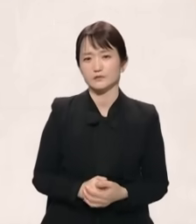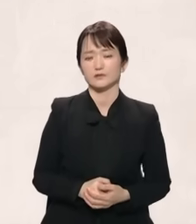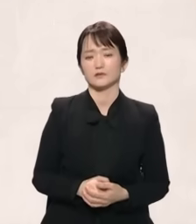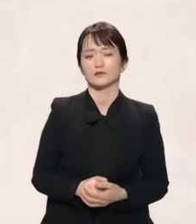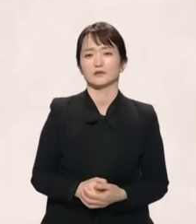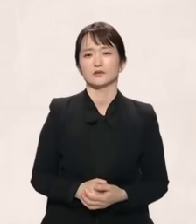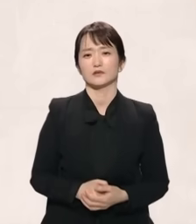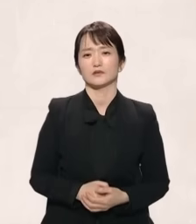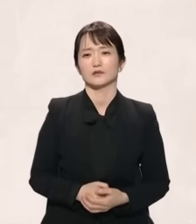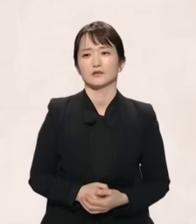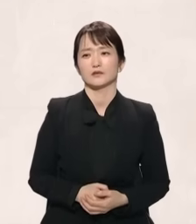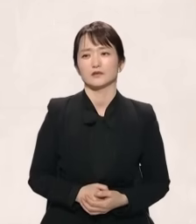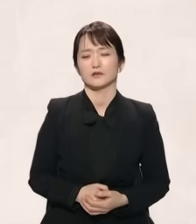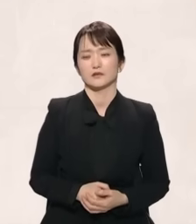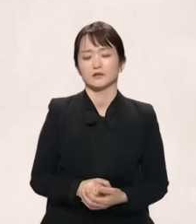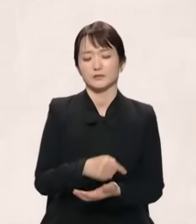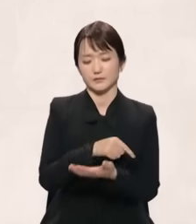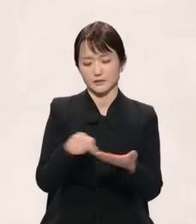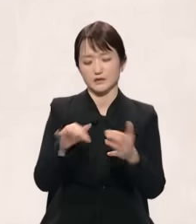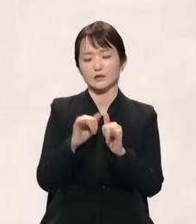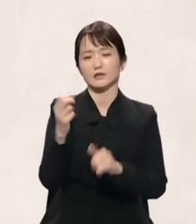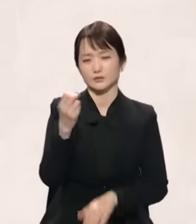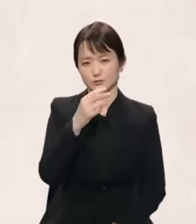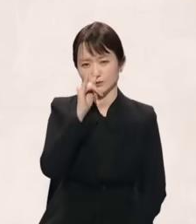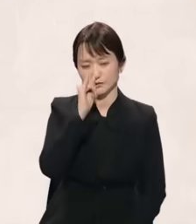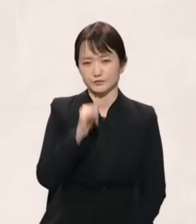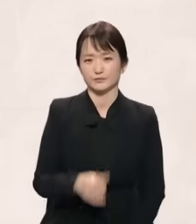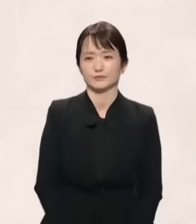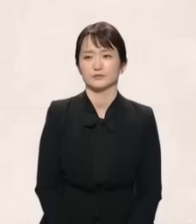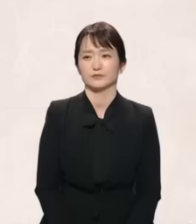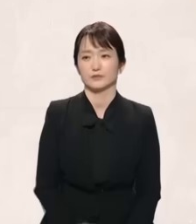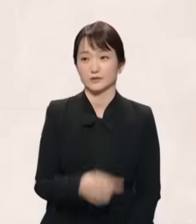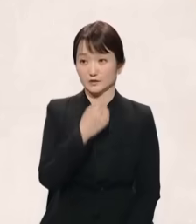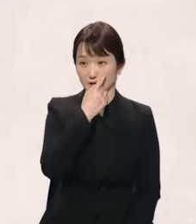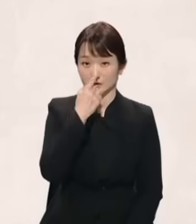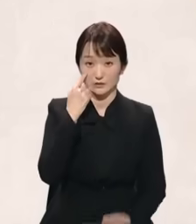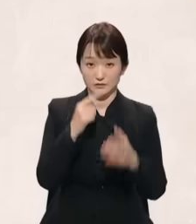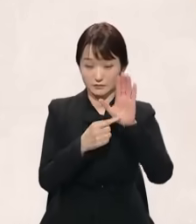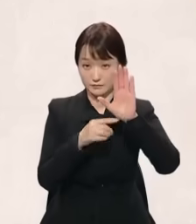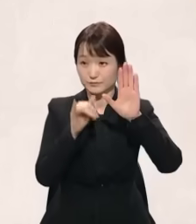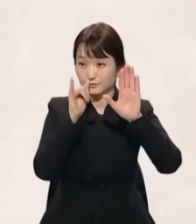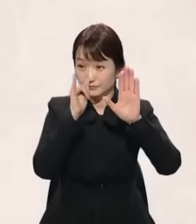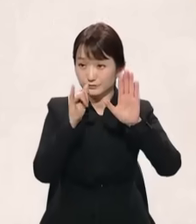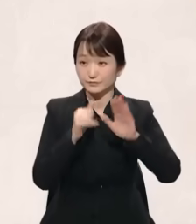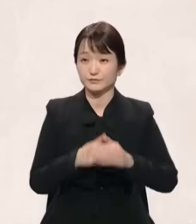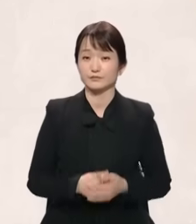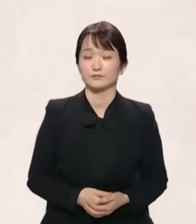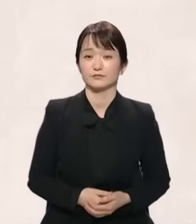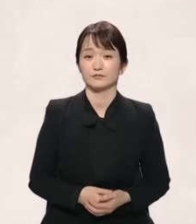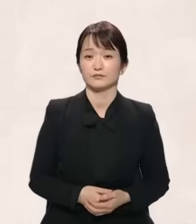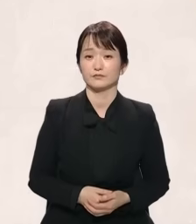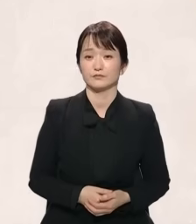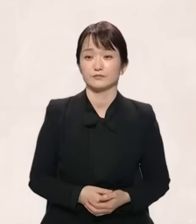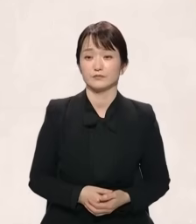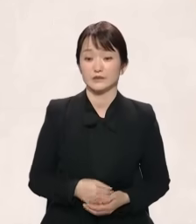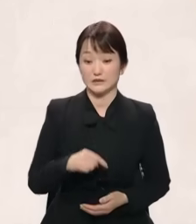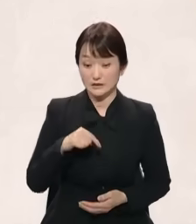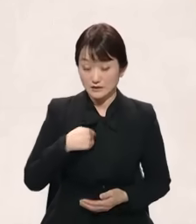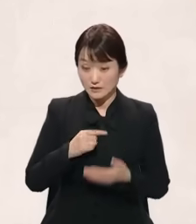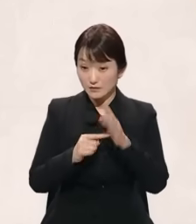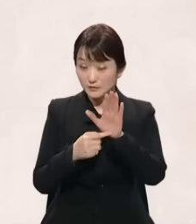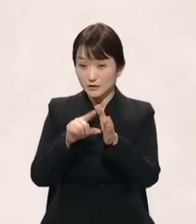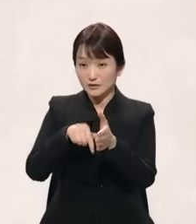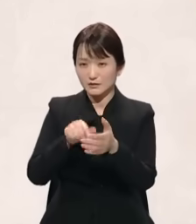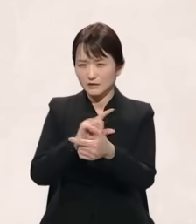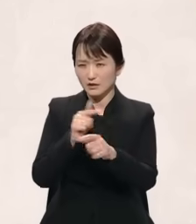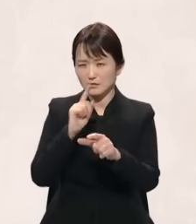말고도 피해자들이 또 있다라는 거예요. 그리고 증거까지도 있다고. 그래서 이게 자기가 이걸 공론화시킬 경우에 여러 가지